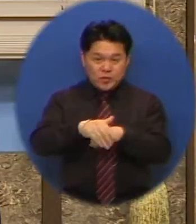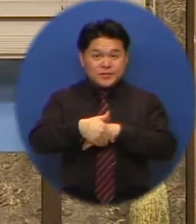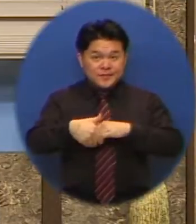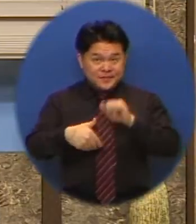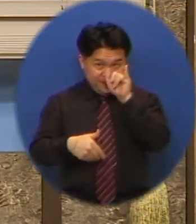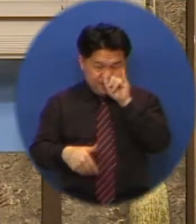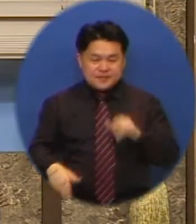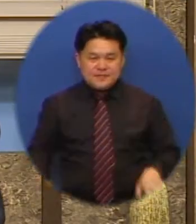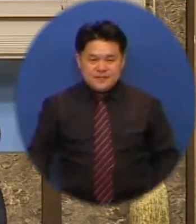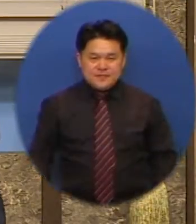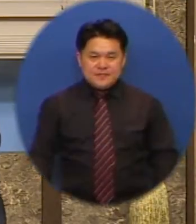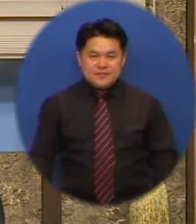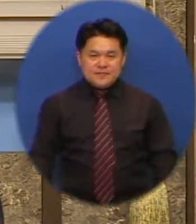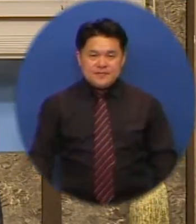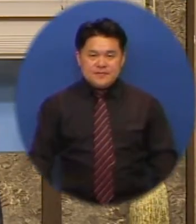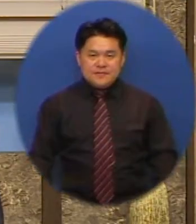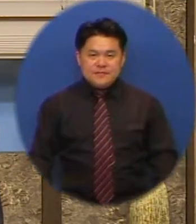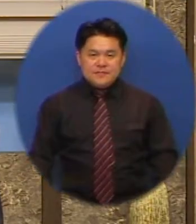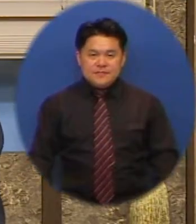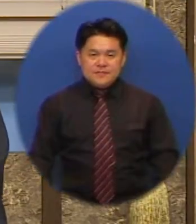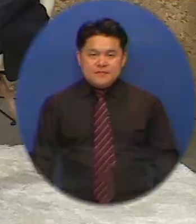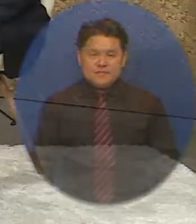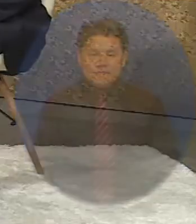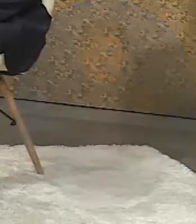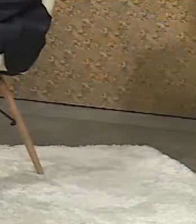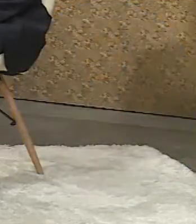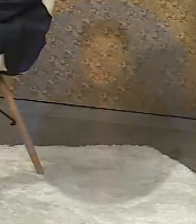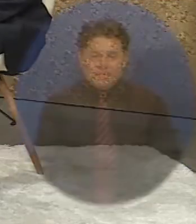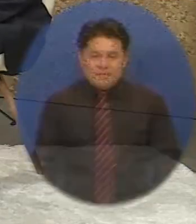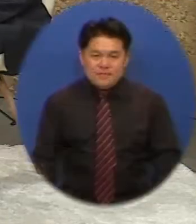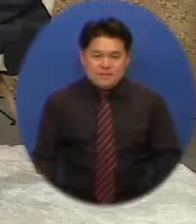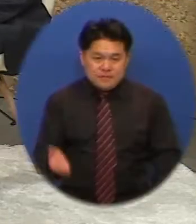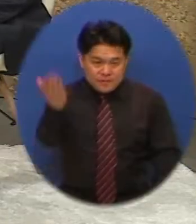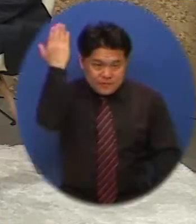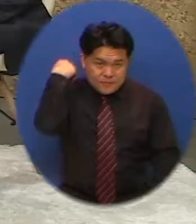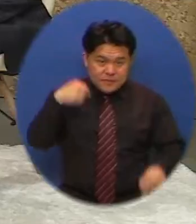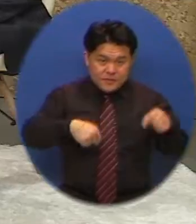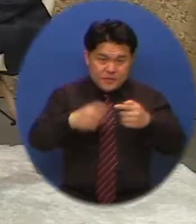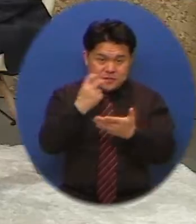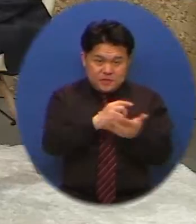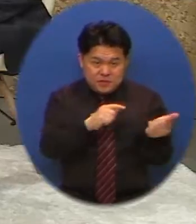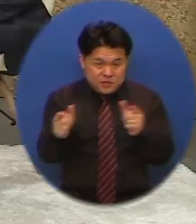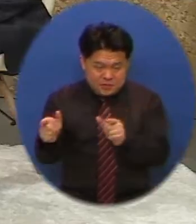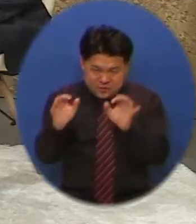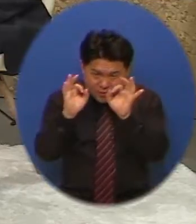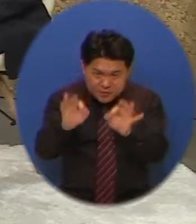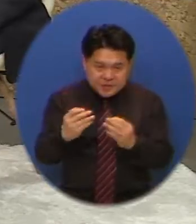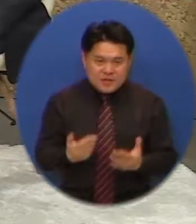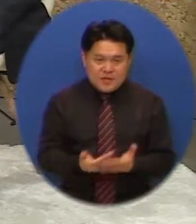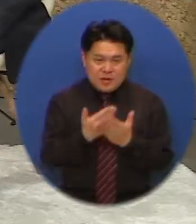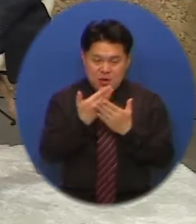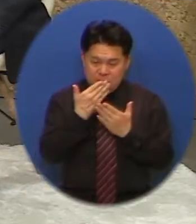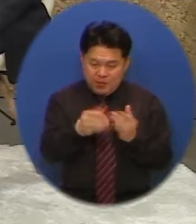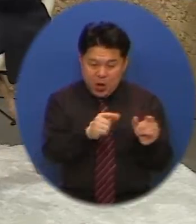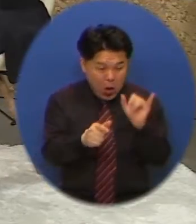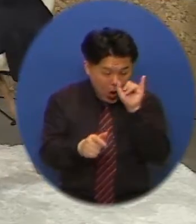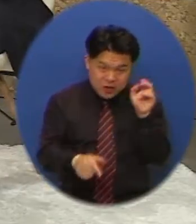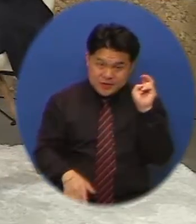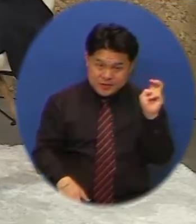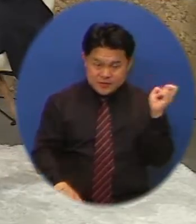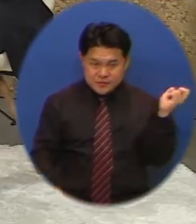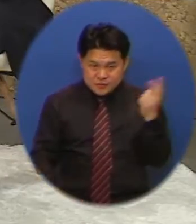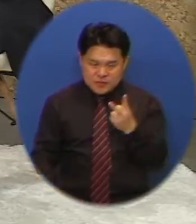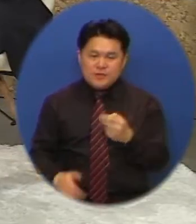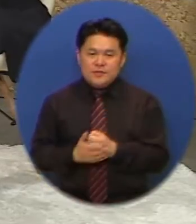강화를 하고 이런 생각입니다. 네. 기존의 어떤 그 정책들에 대해서 발전시킬 부분도 있을 것이고 또